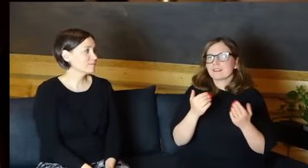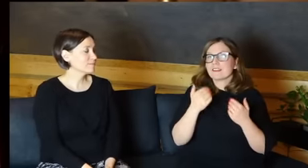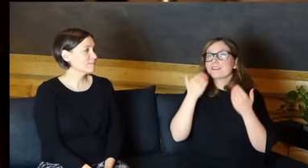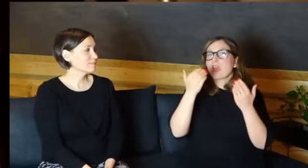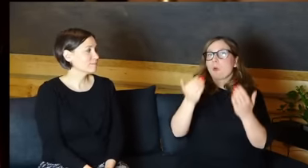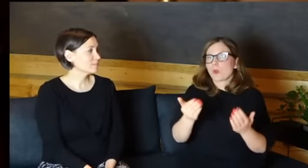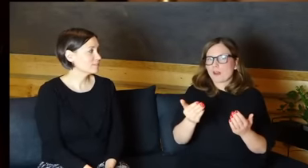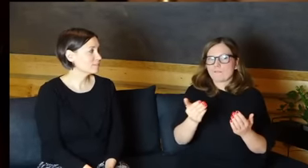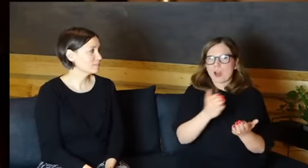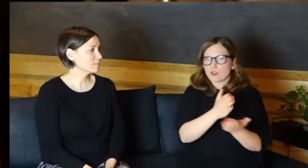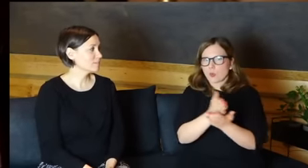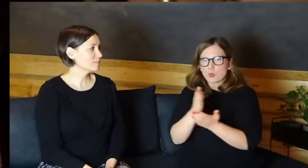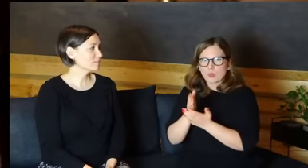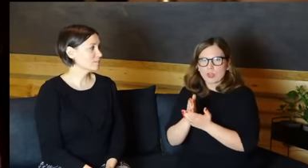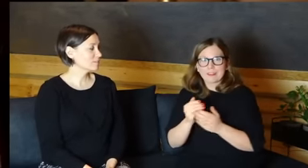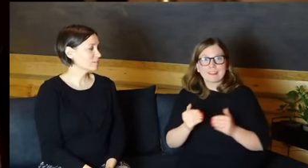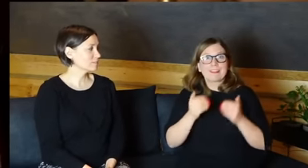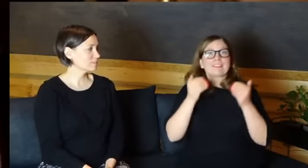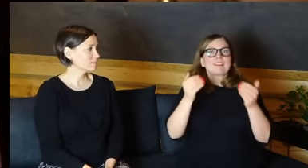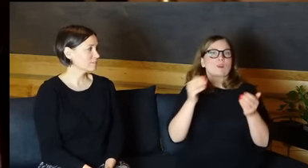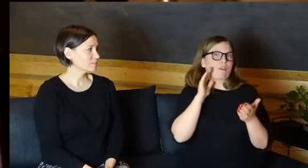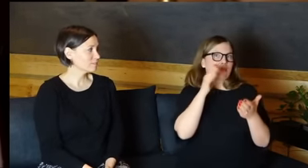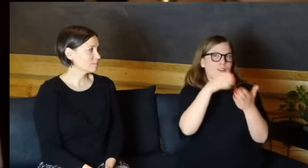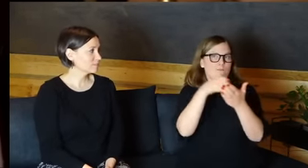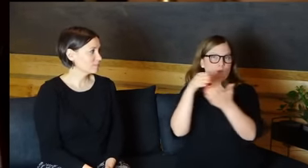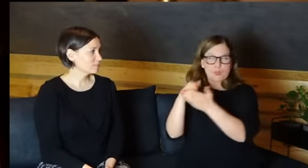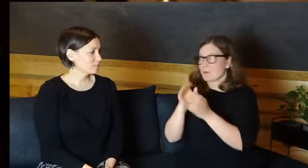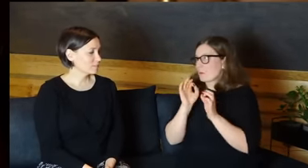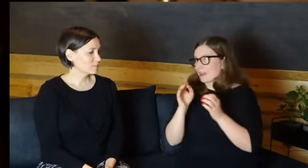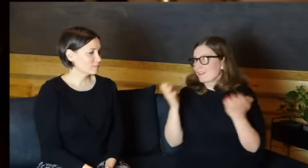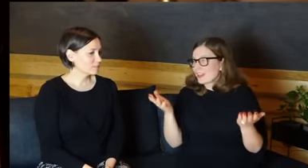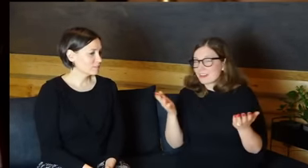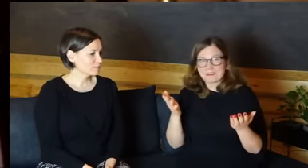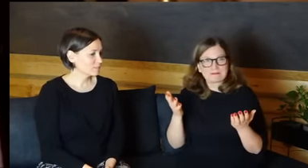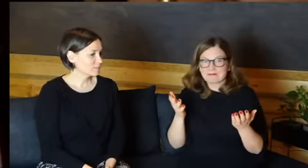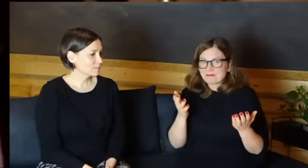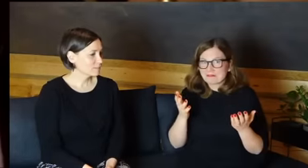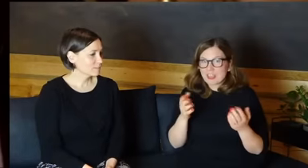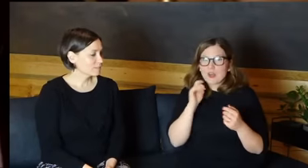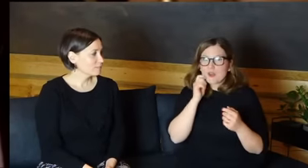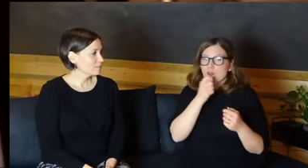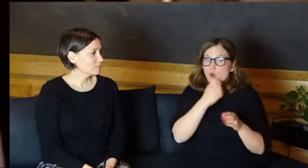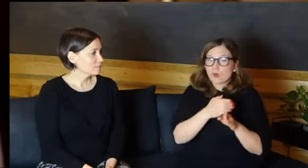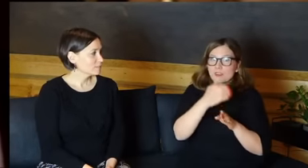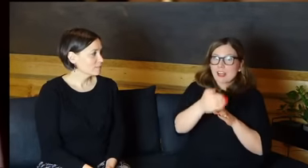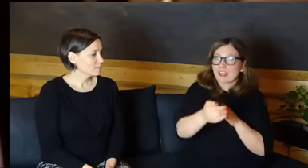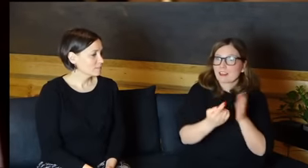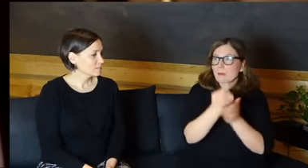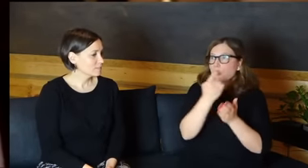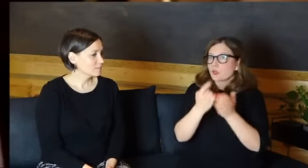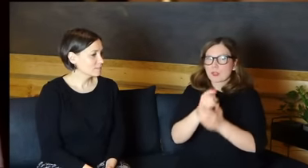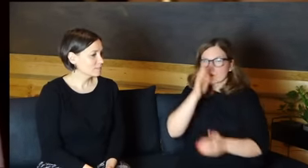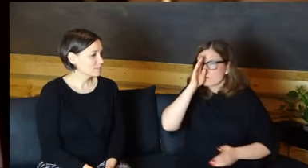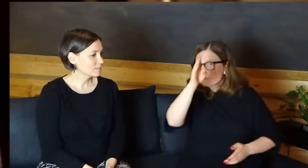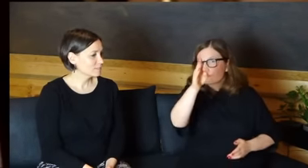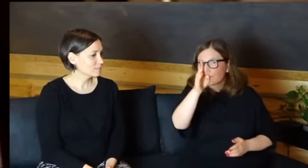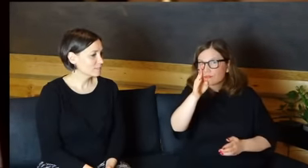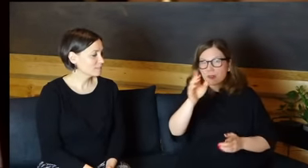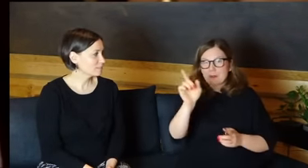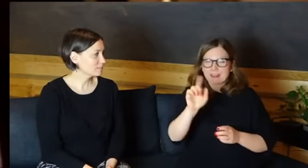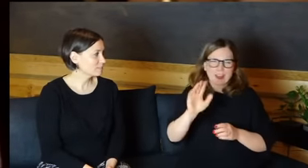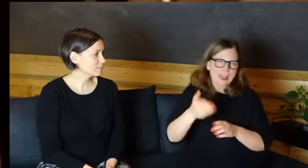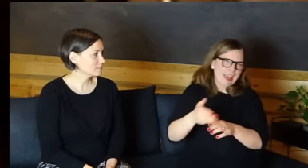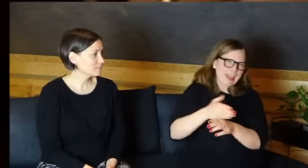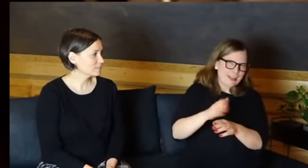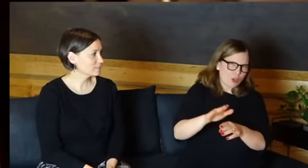tulevia juttuja, tavoitteita? Mitä kohden nyt sitten joulun jälkeen ampastaan, ja miksei vähän sitä